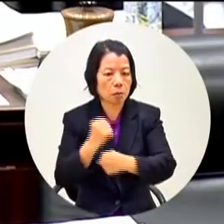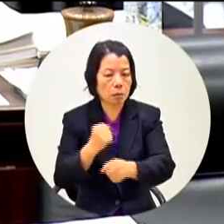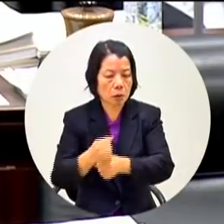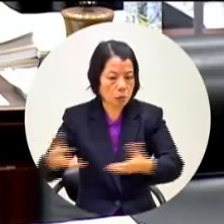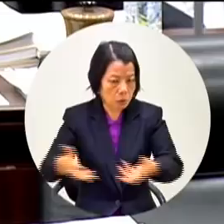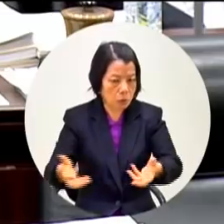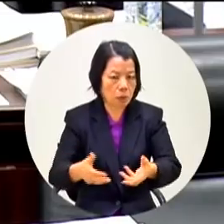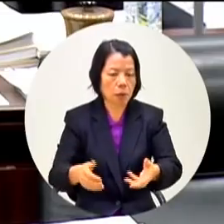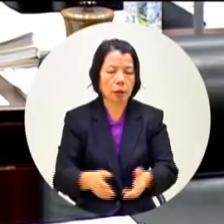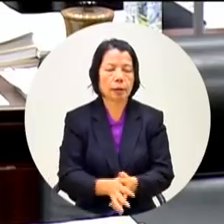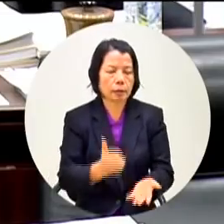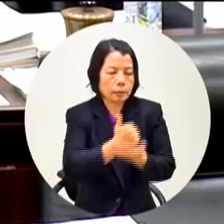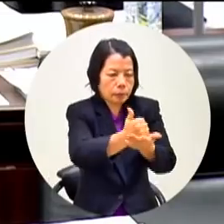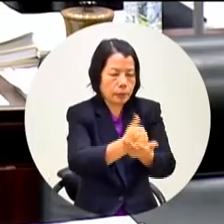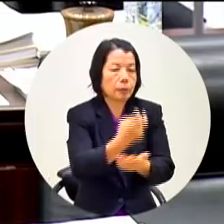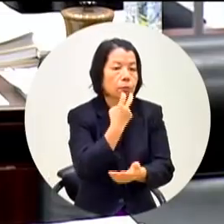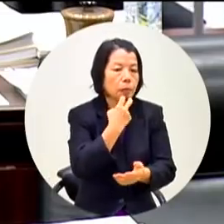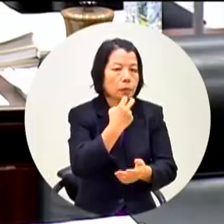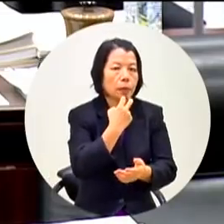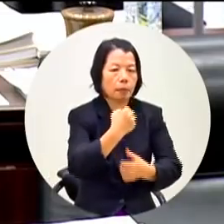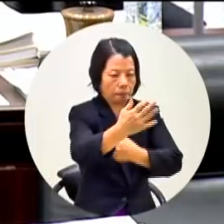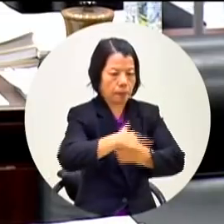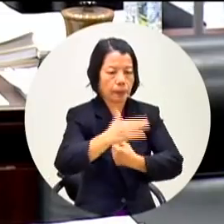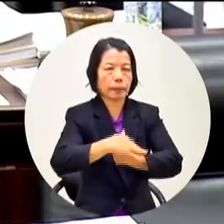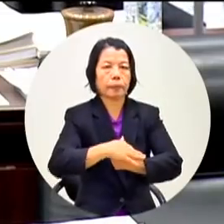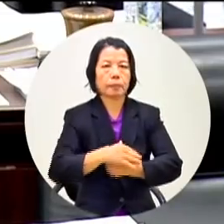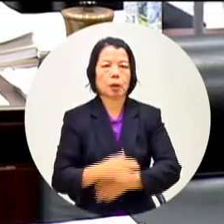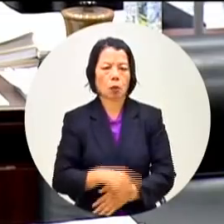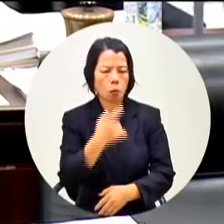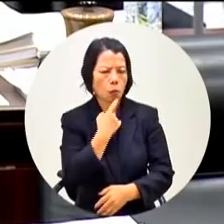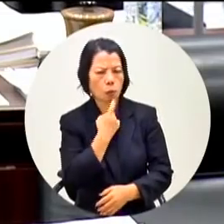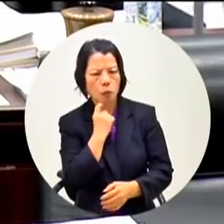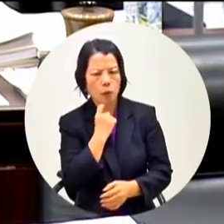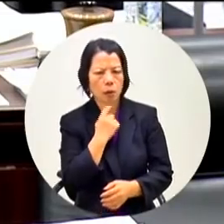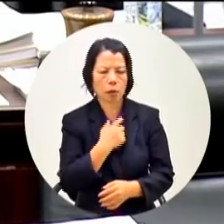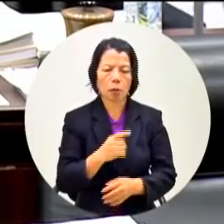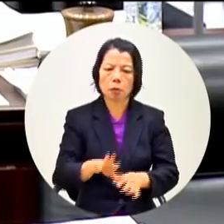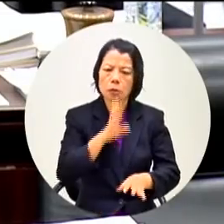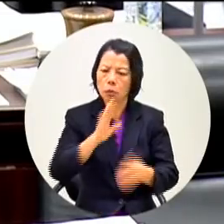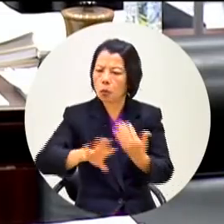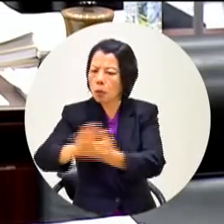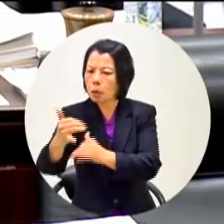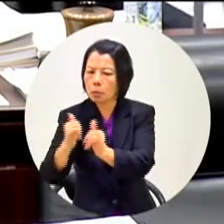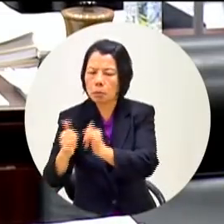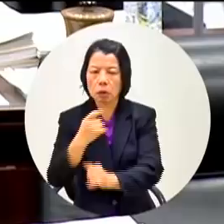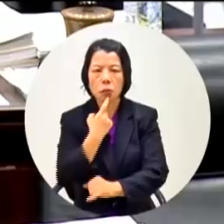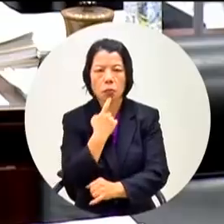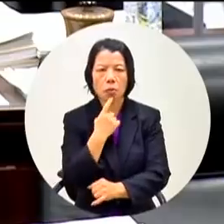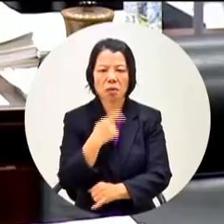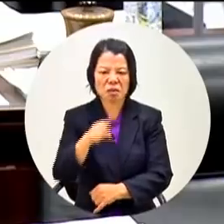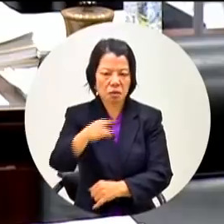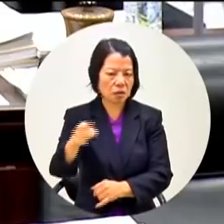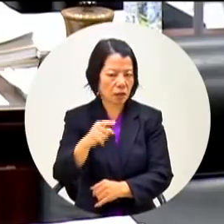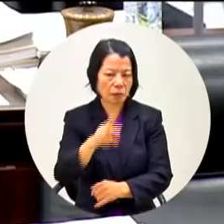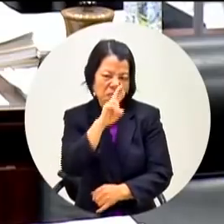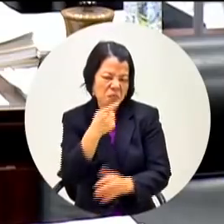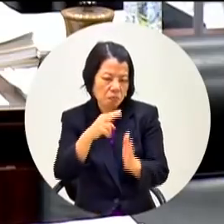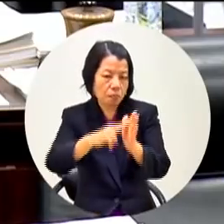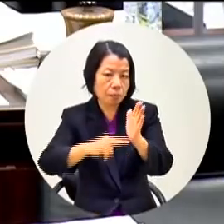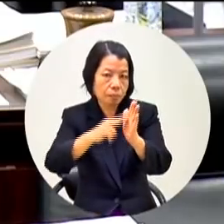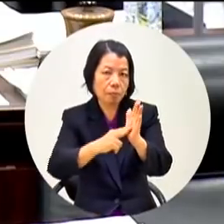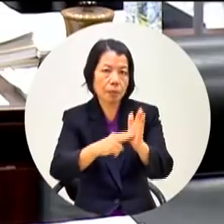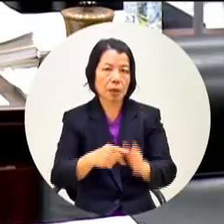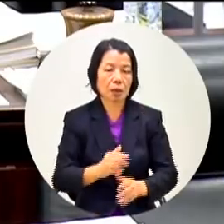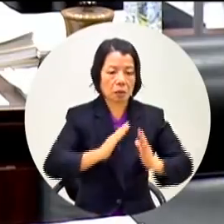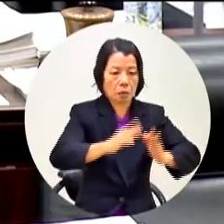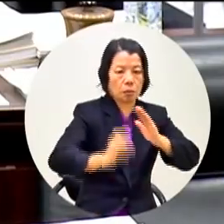甚至不禁怀疑说，是不是我们外界怀疑了，我们外界错误解读啦，说其实市长是支持原本的方案。